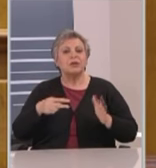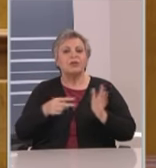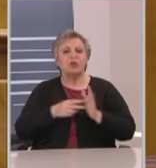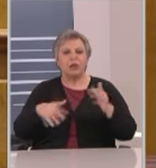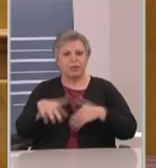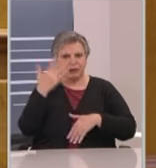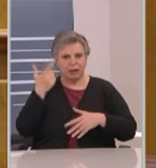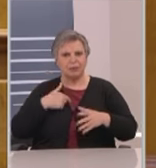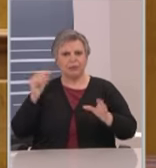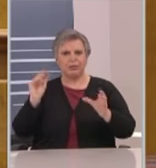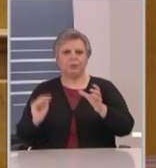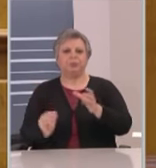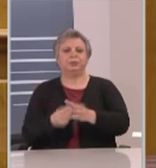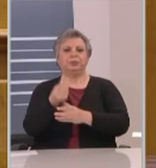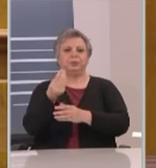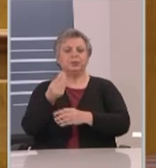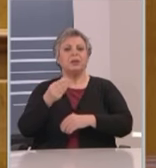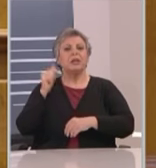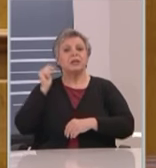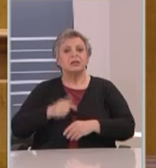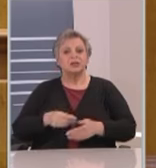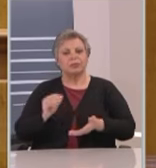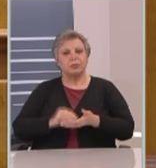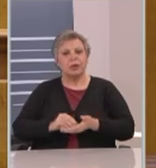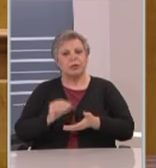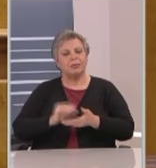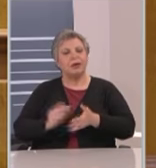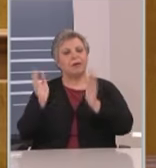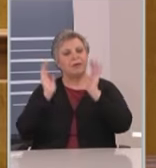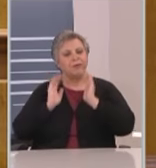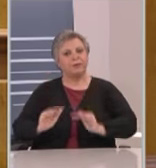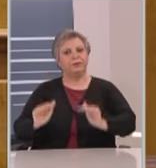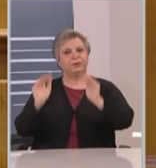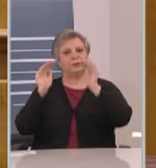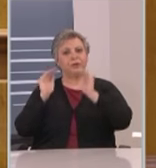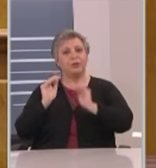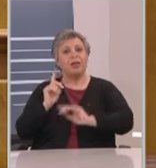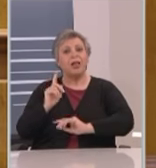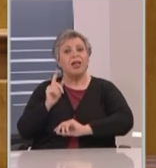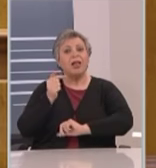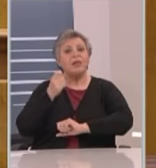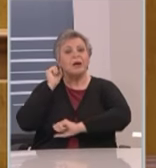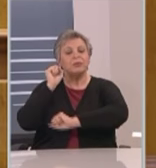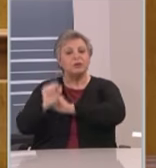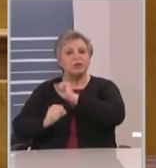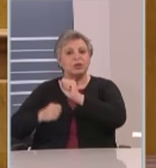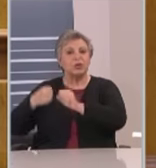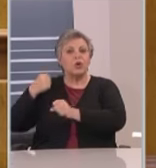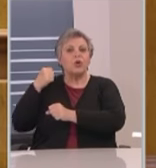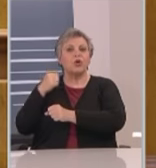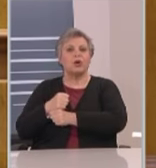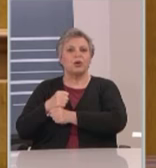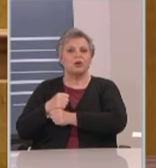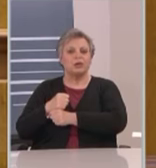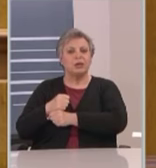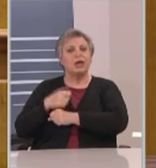Και έχει περάσει σχεδόν 1,5 χρόνος και εσείς όλο αυτό τον 1,5 χρόνο διαρκώς το γεωτροπάρι. Σήμερα